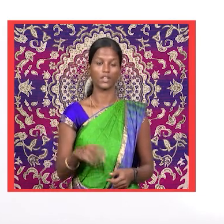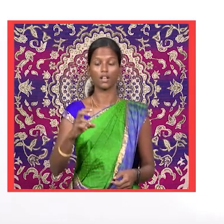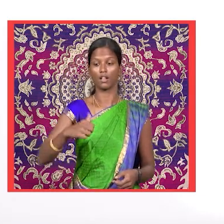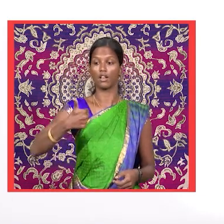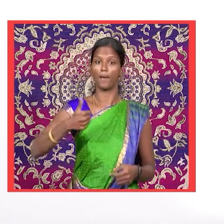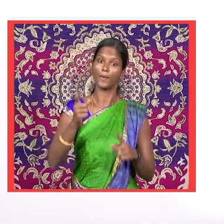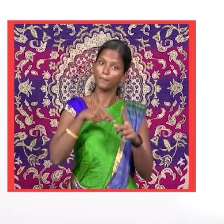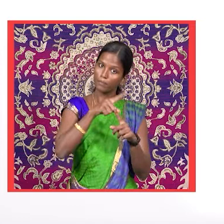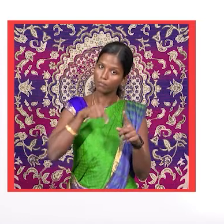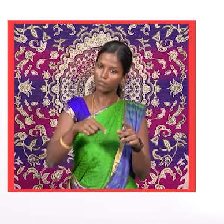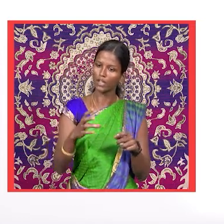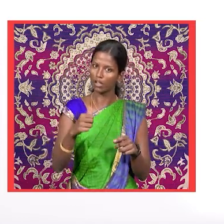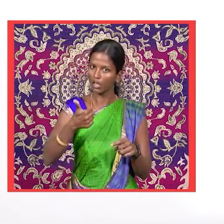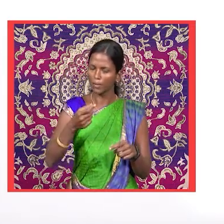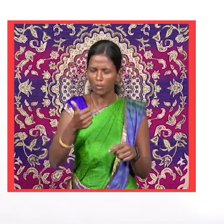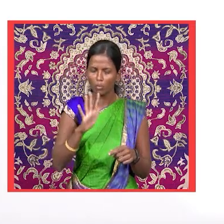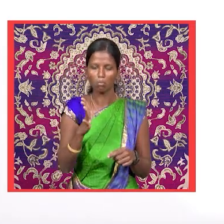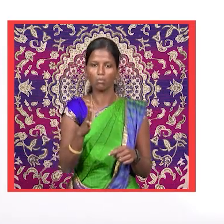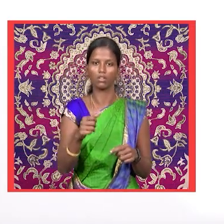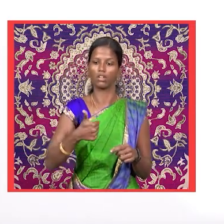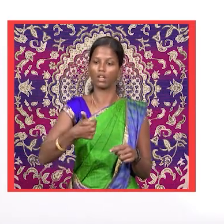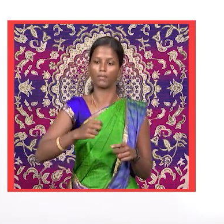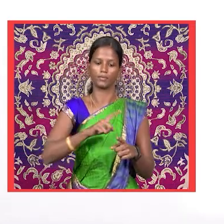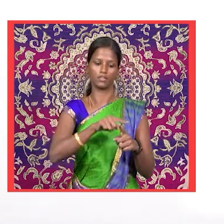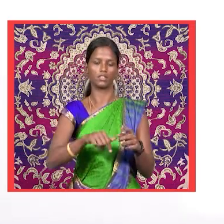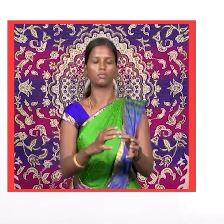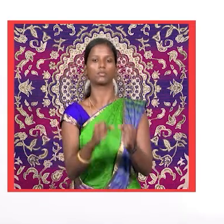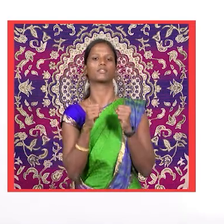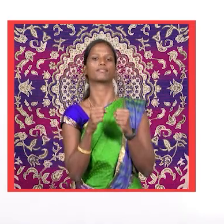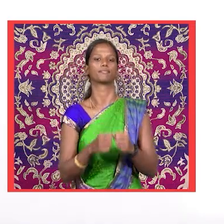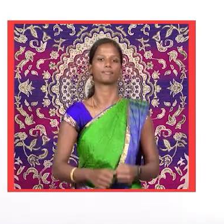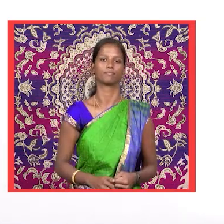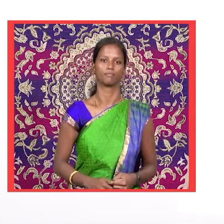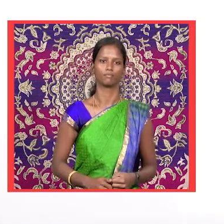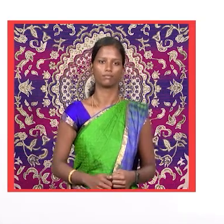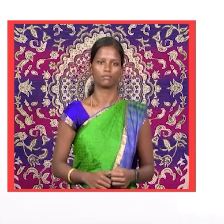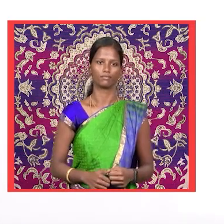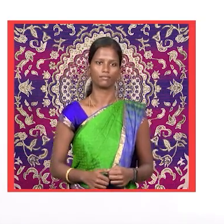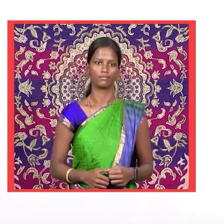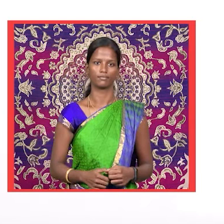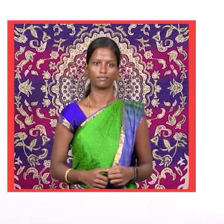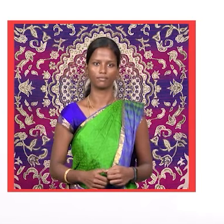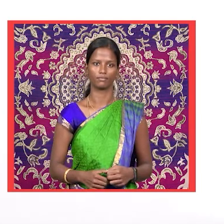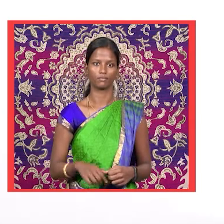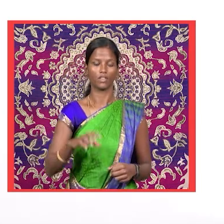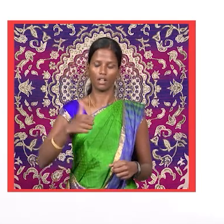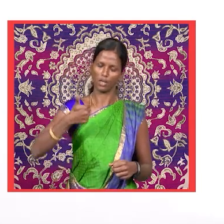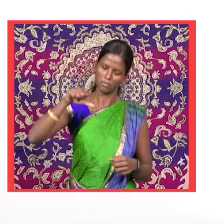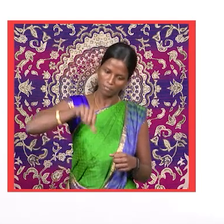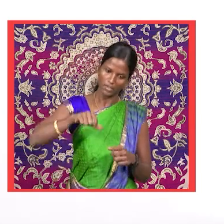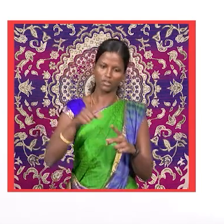கேட்கலீங்க, லாபத்துடைய சதவீதம் கேட்குறாங்க. இன்னொன்று தெரிஞ்சுக்குவோம், லாப சதவீதமும் நட்ட சதவீதமும்